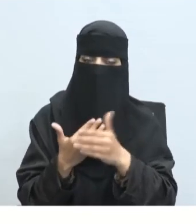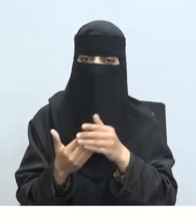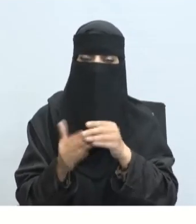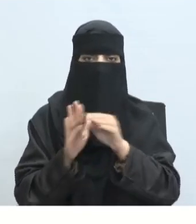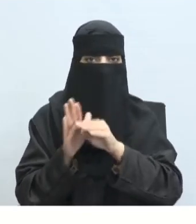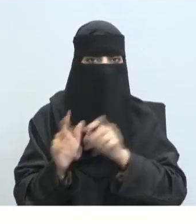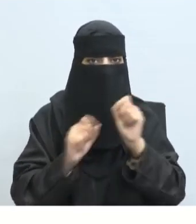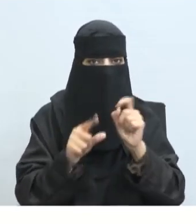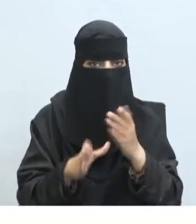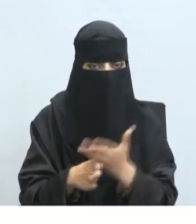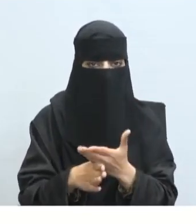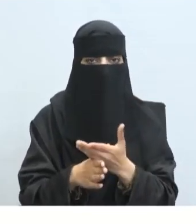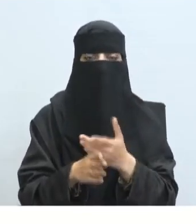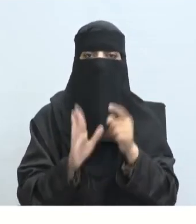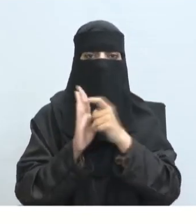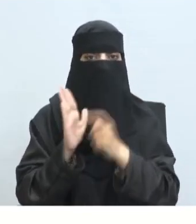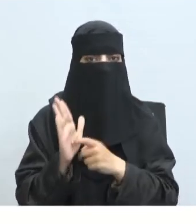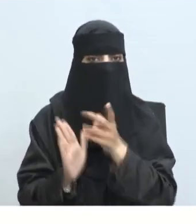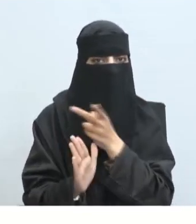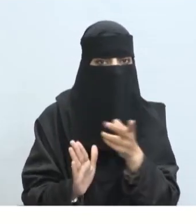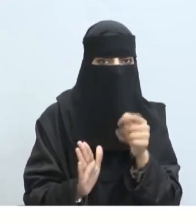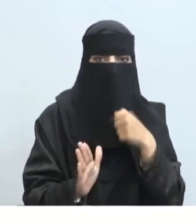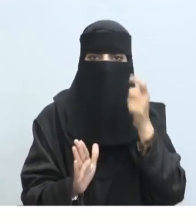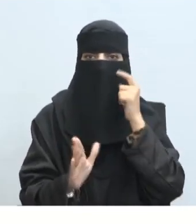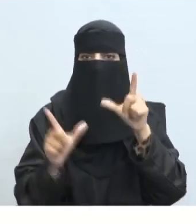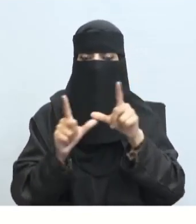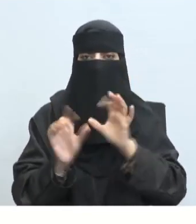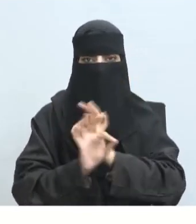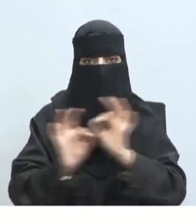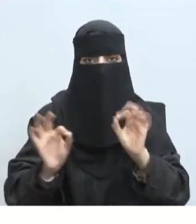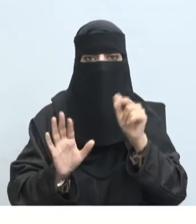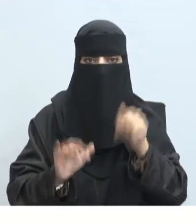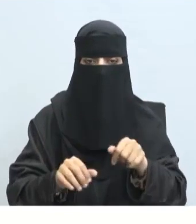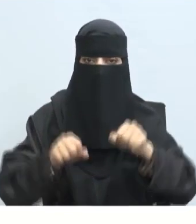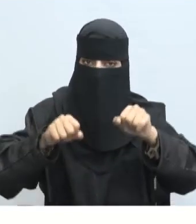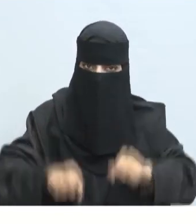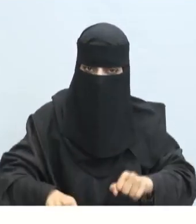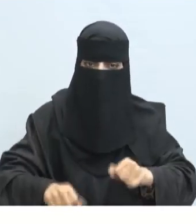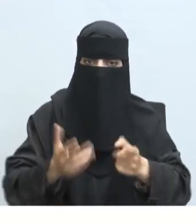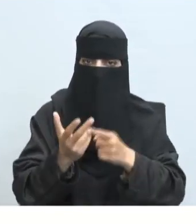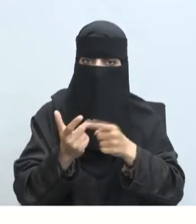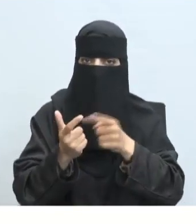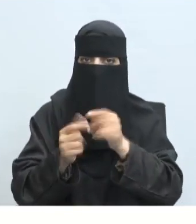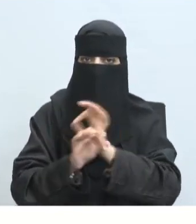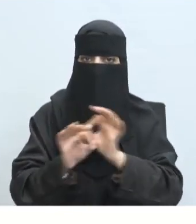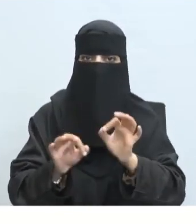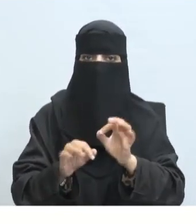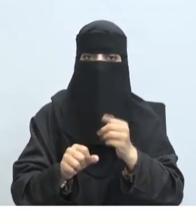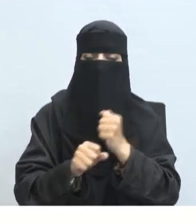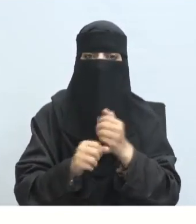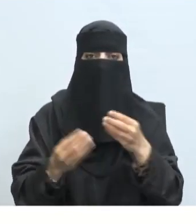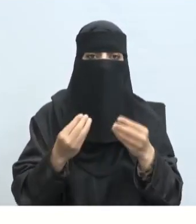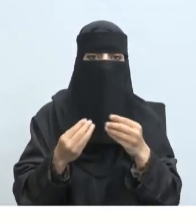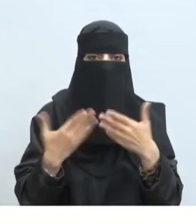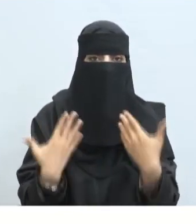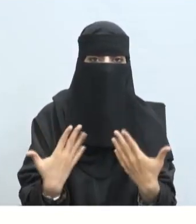التقنيات بعض الانظمه وبالتالي يجب ان يكون اللجنه قادره على اداره هذه الطلبات والمرونه